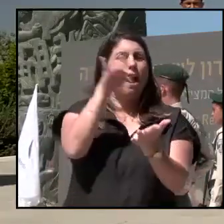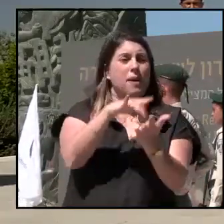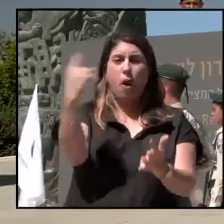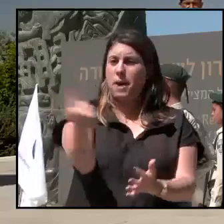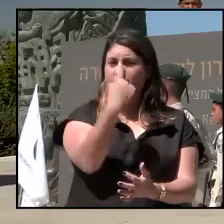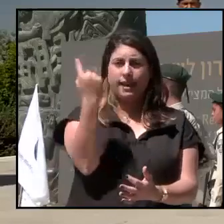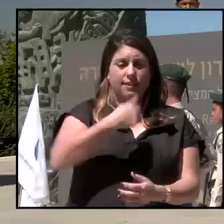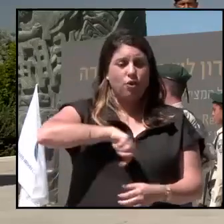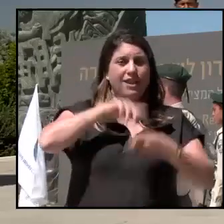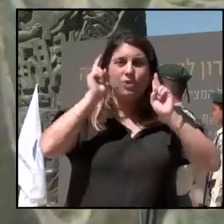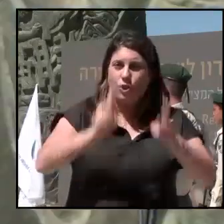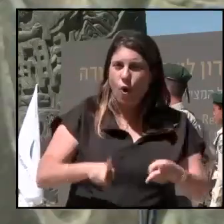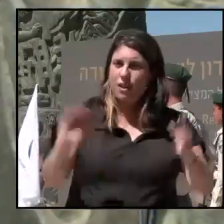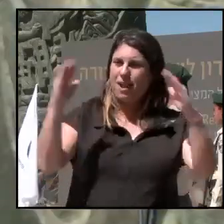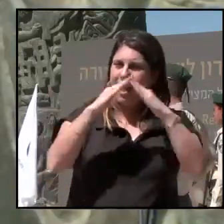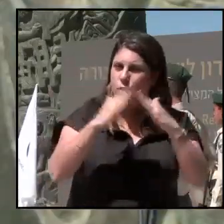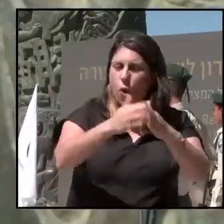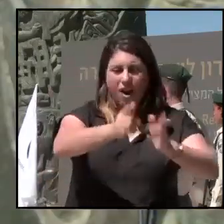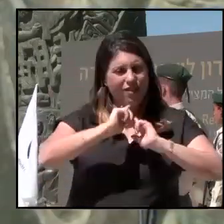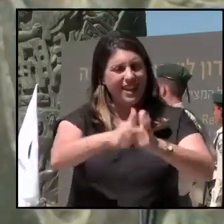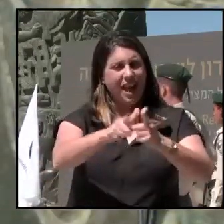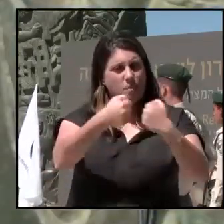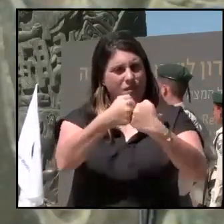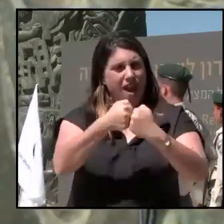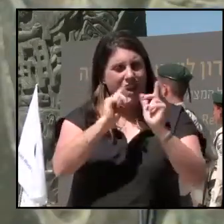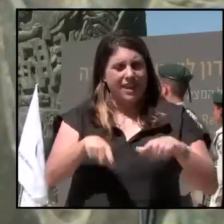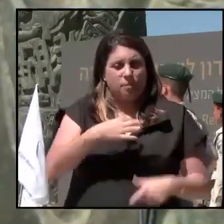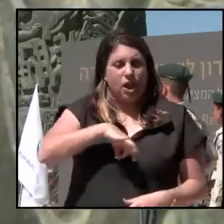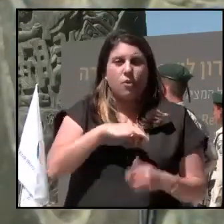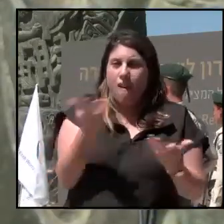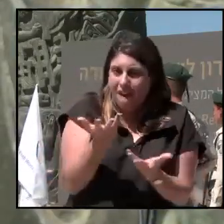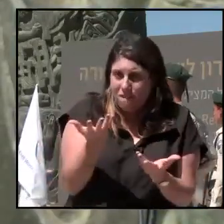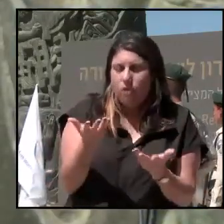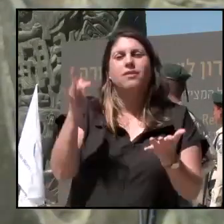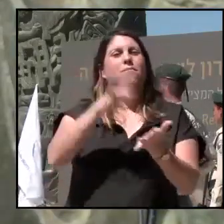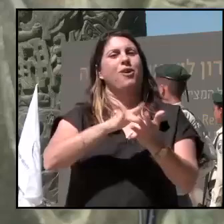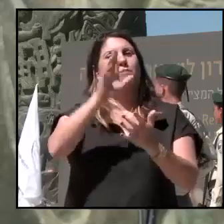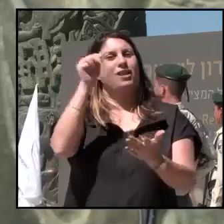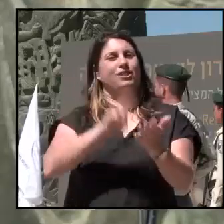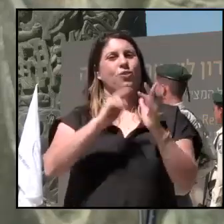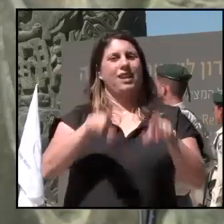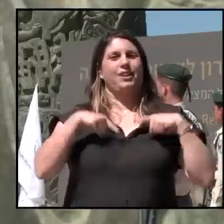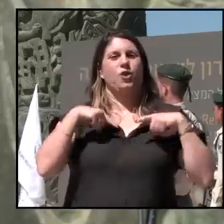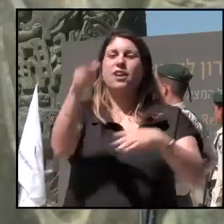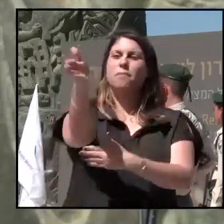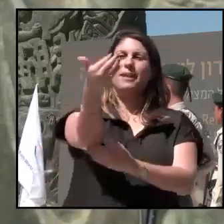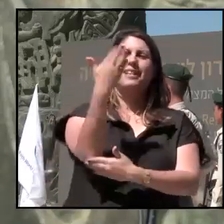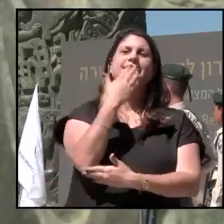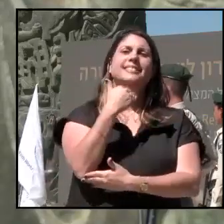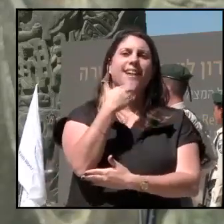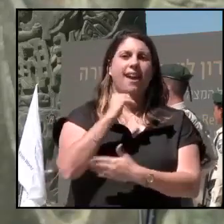היחידי בו אנו יכולים לגור ולהילחם ולהיאבק על קיומנו, הוא המקום בו יש לנו הזכות לחיות, מדינת